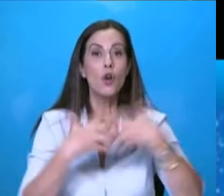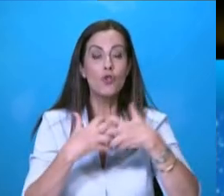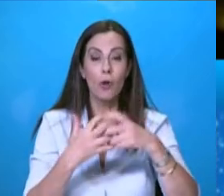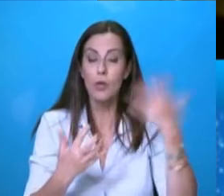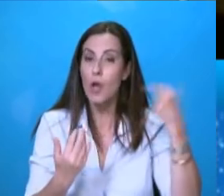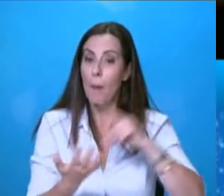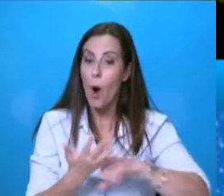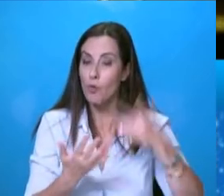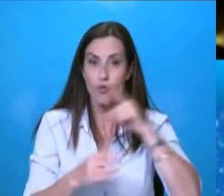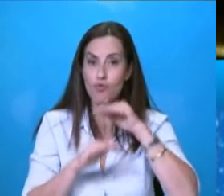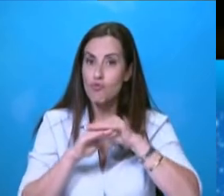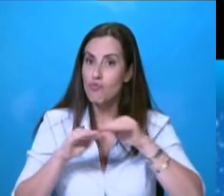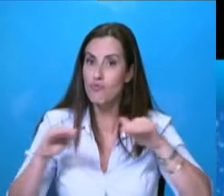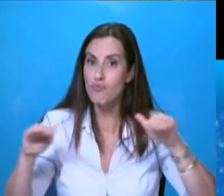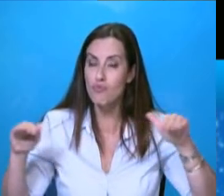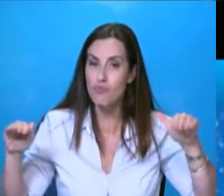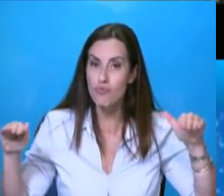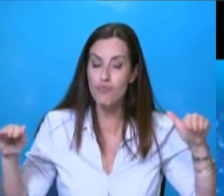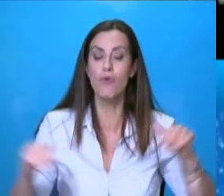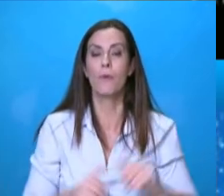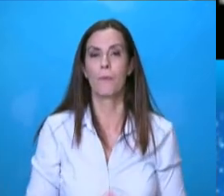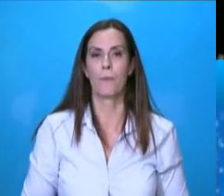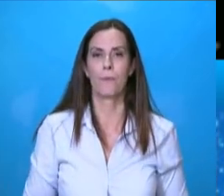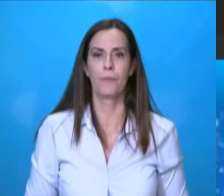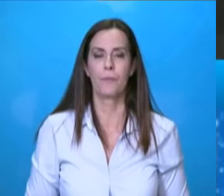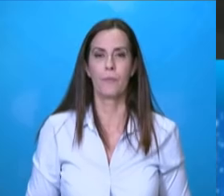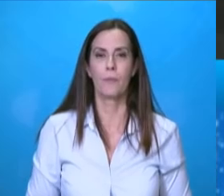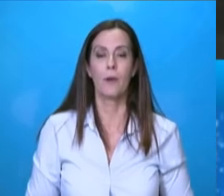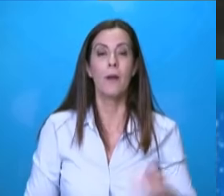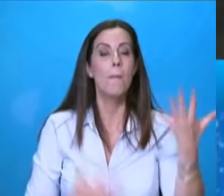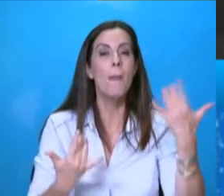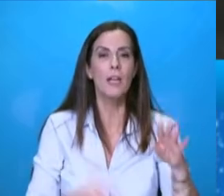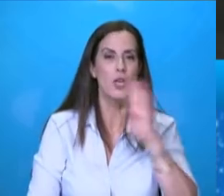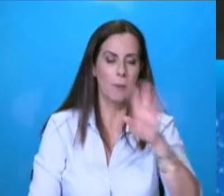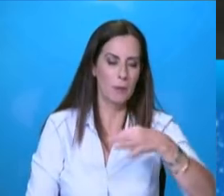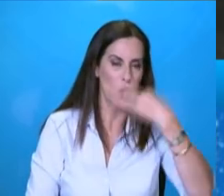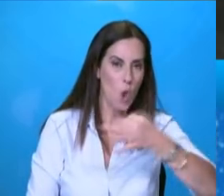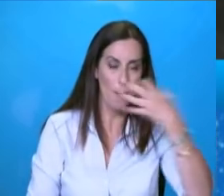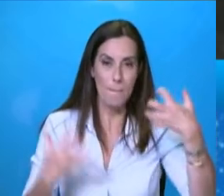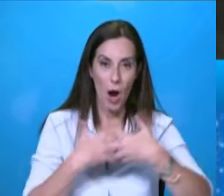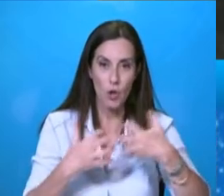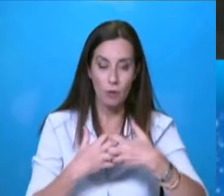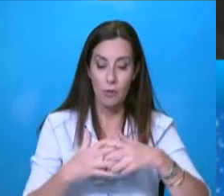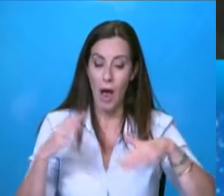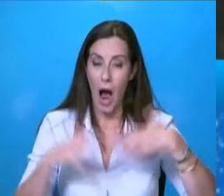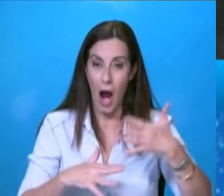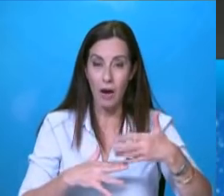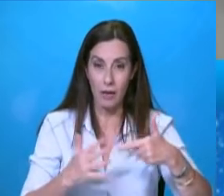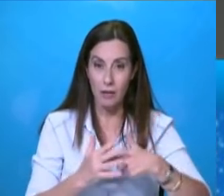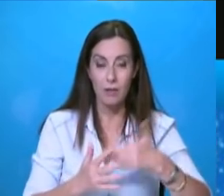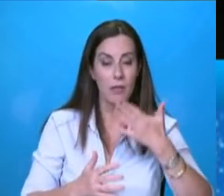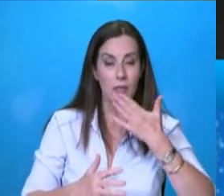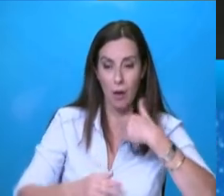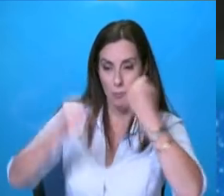ארוכים הייתה מחוץ לטווח הטילים של חמאס, ובזמן שראש הממשלה שם אחרי התקיפה של